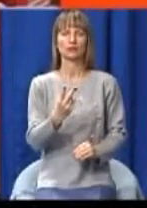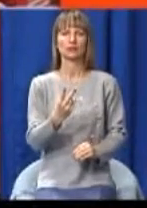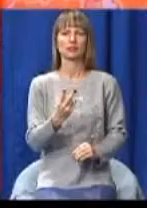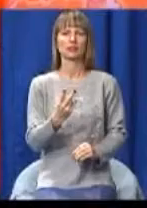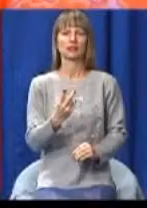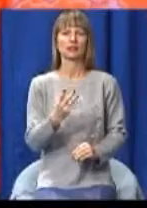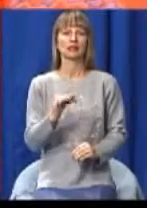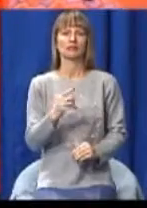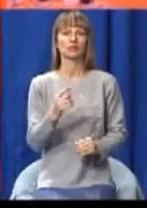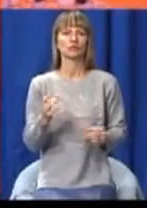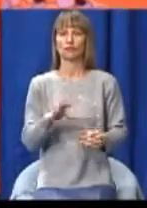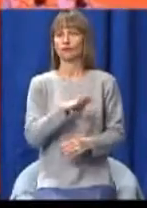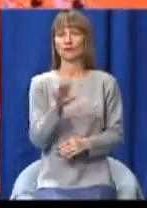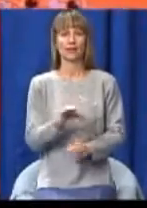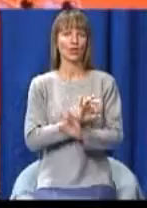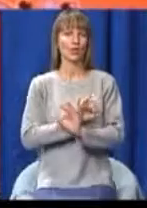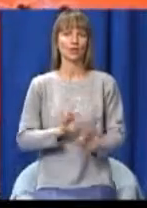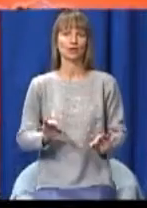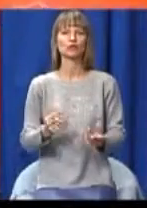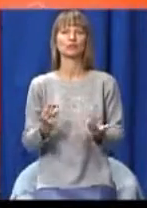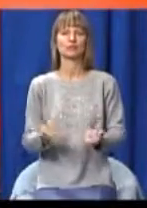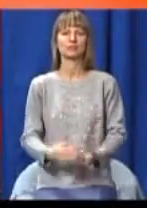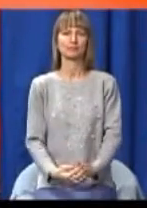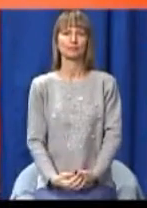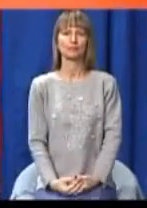подивимось. І з нею все добре. Так?